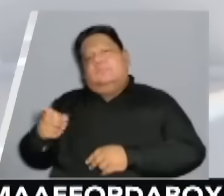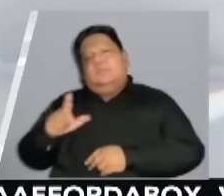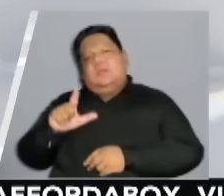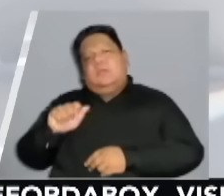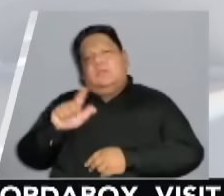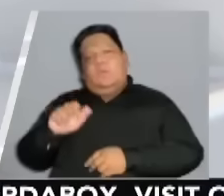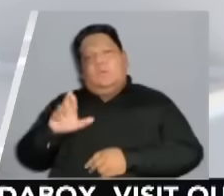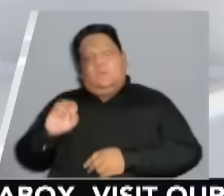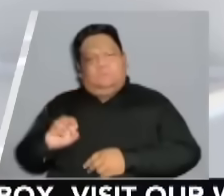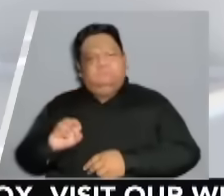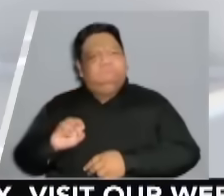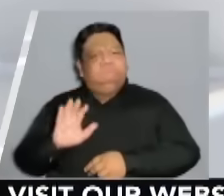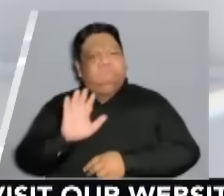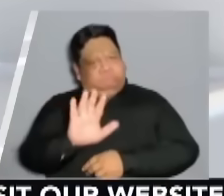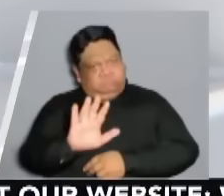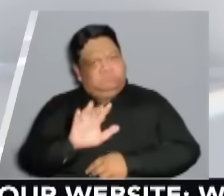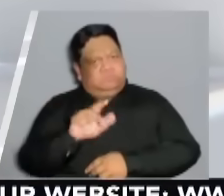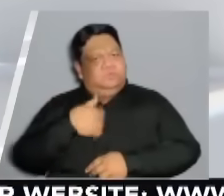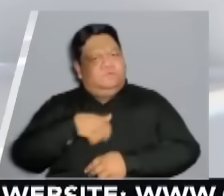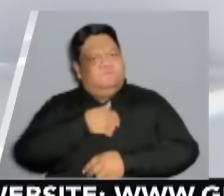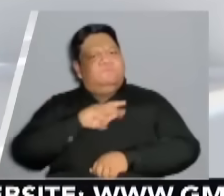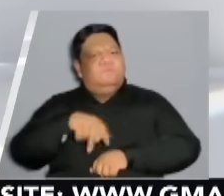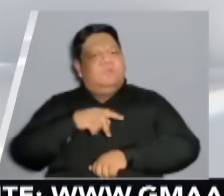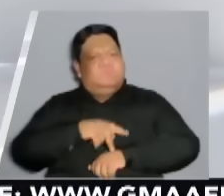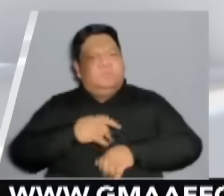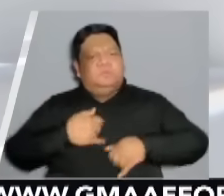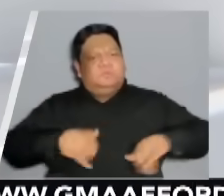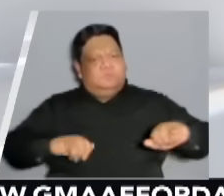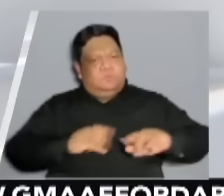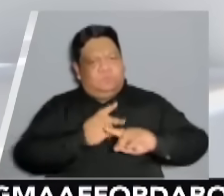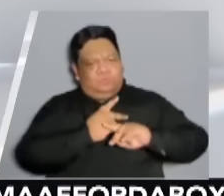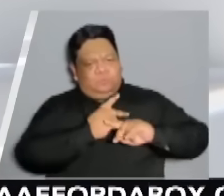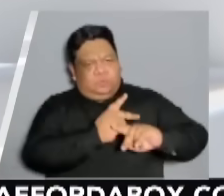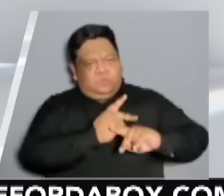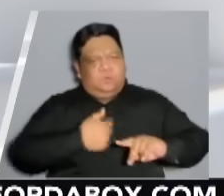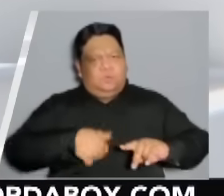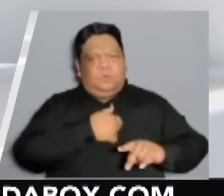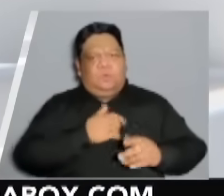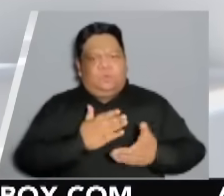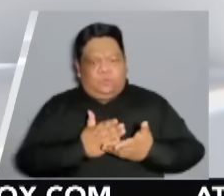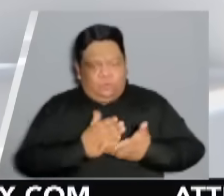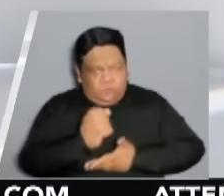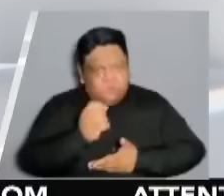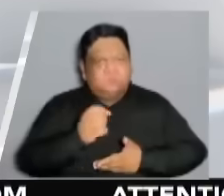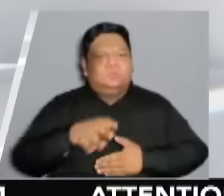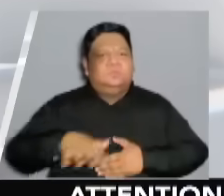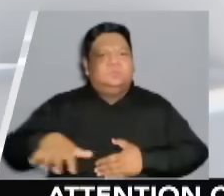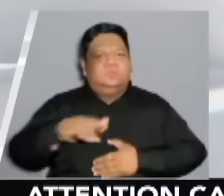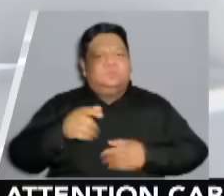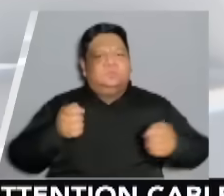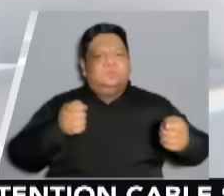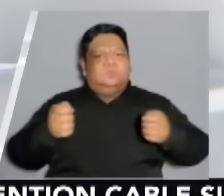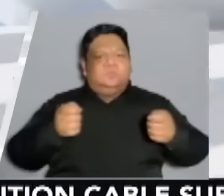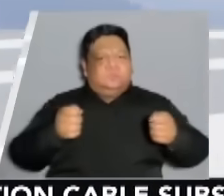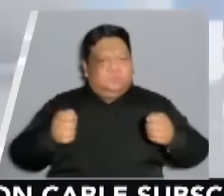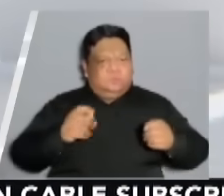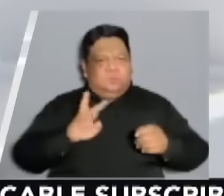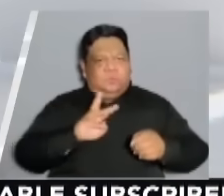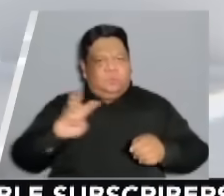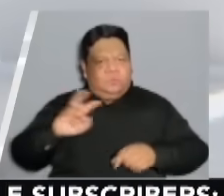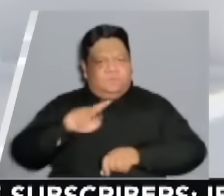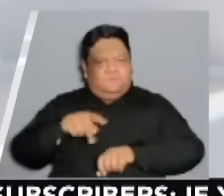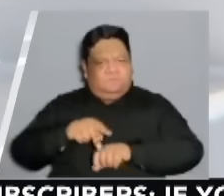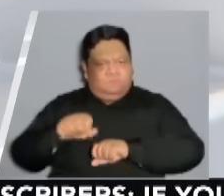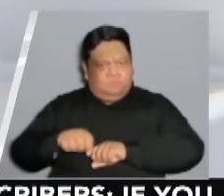ang Pilipinas sa pagprotekta ng mga interes, soberanya, sovereign rights at jurisdiction nito sa West Philippine Sea.